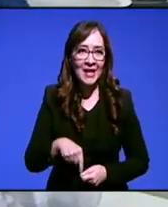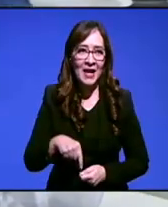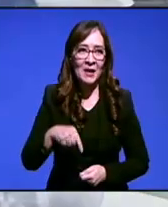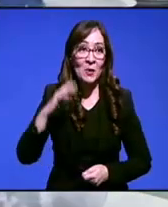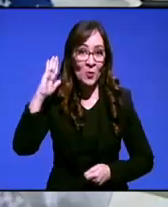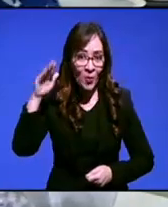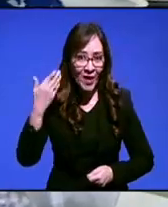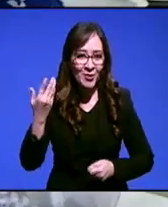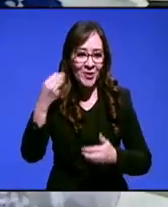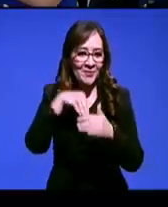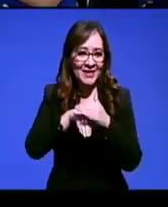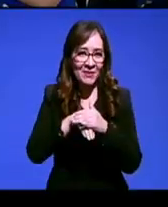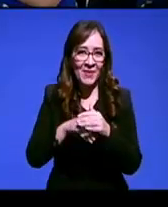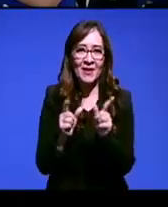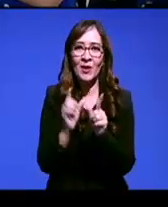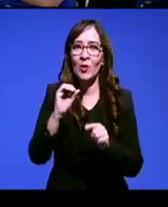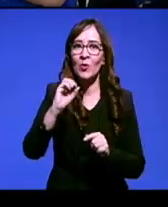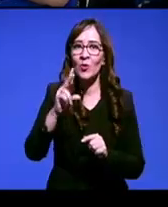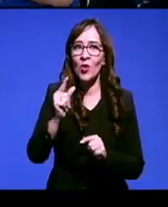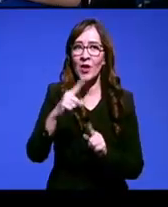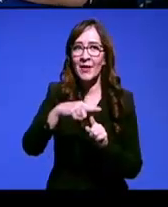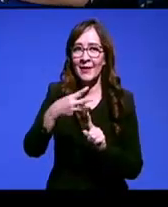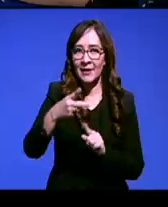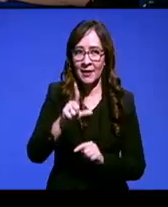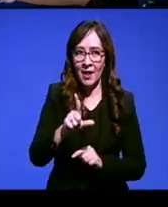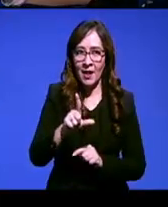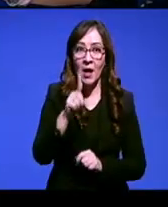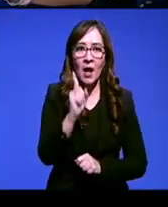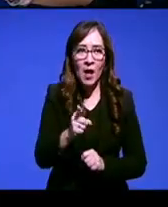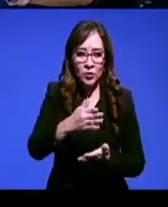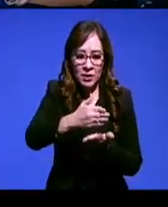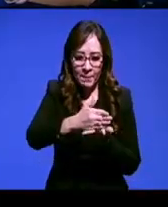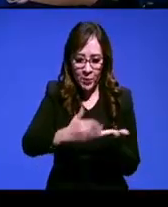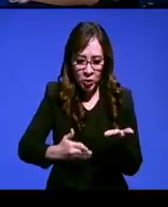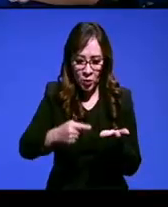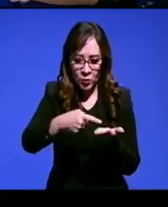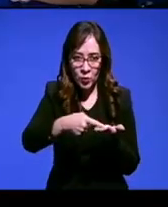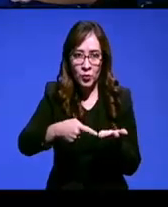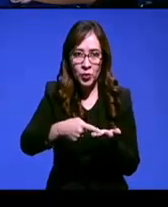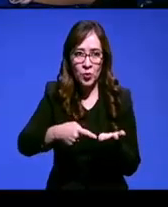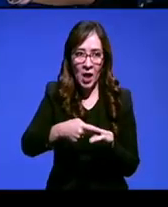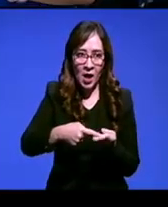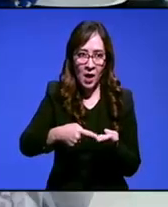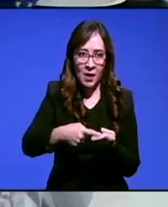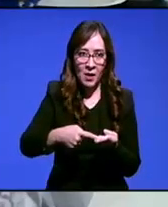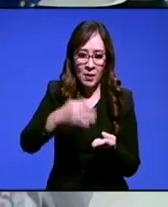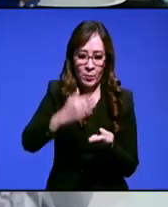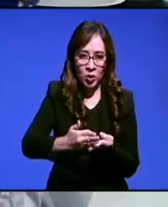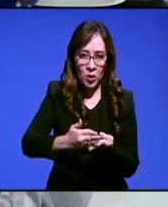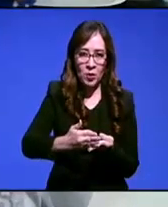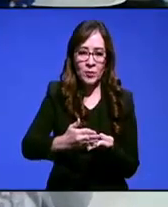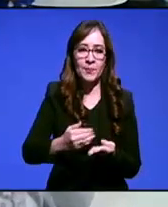menyimpan wortel. Seperti apa nih? Kita harus potong ujungnya. Dan yang ininya ya, yang hitam-hitam juga